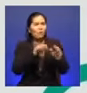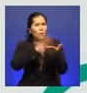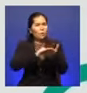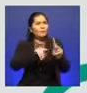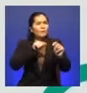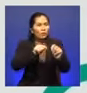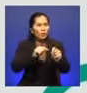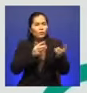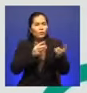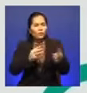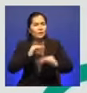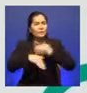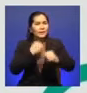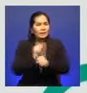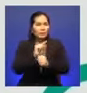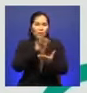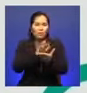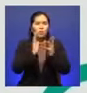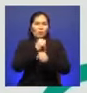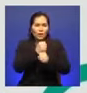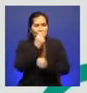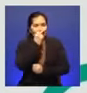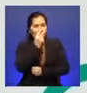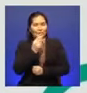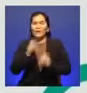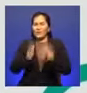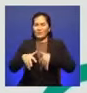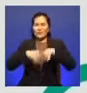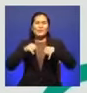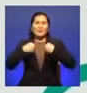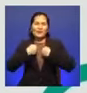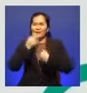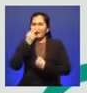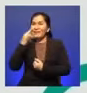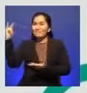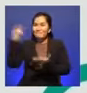ของโรงเรียนผู้สูงอายุของเรานะครับก็สร้างความภาคภูมิใ